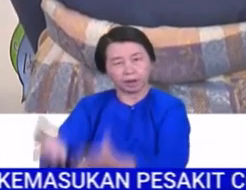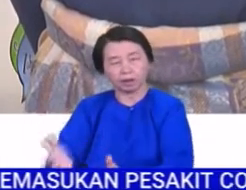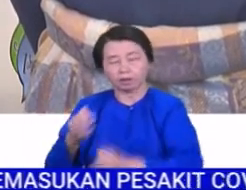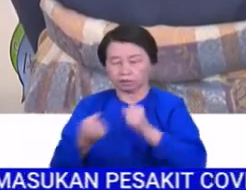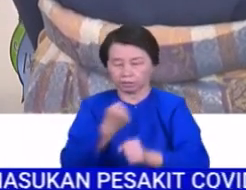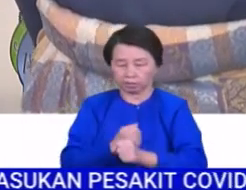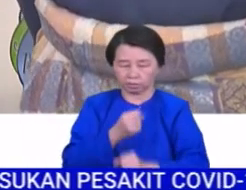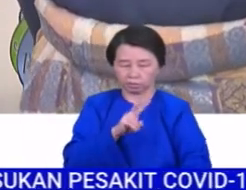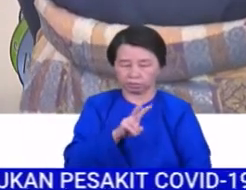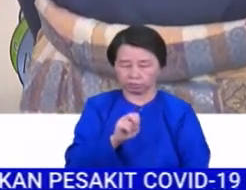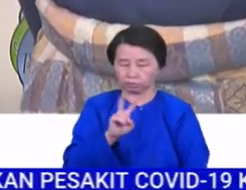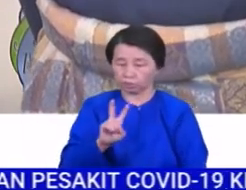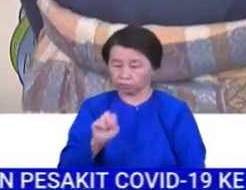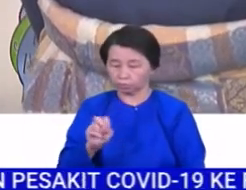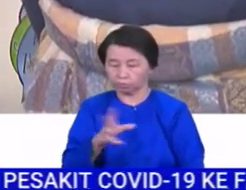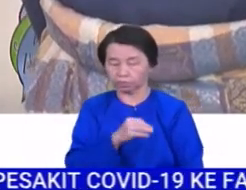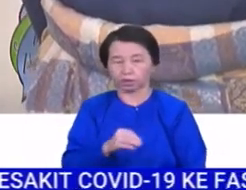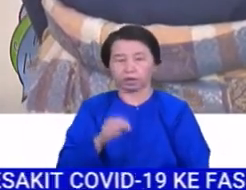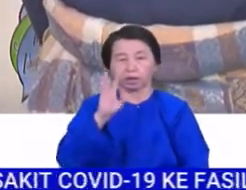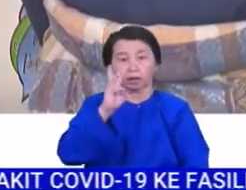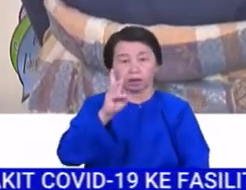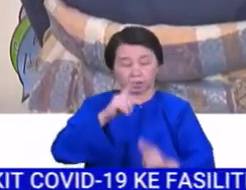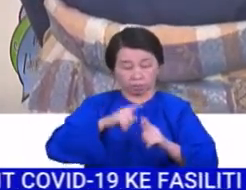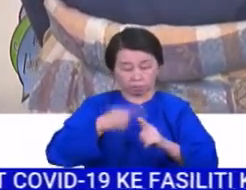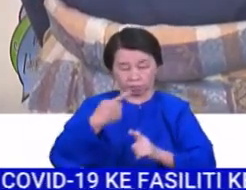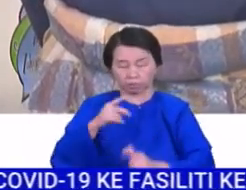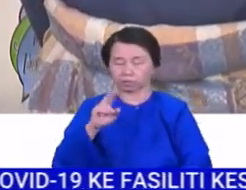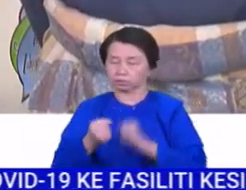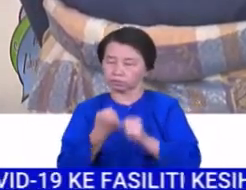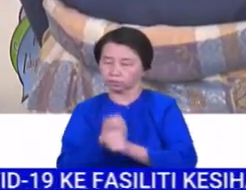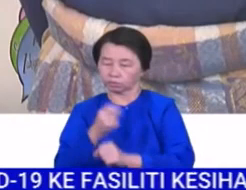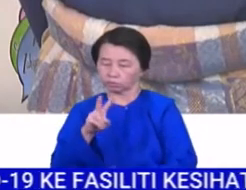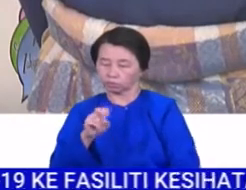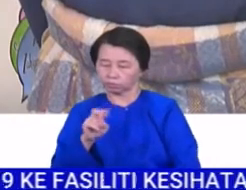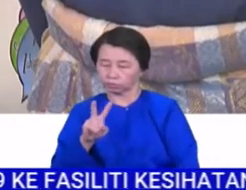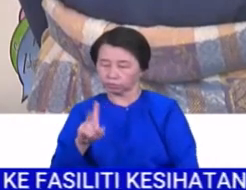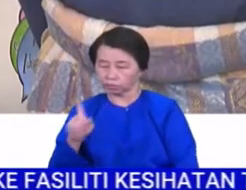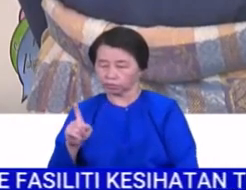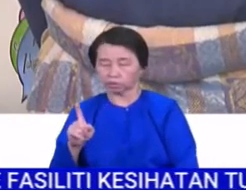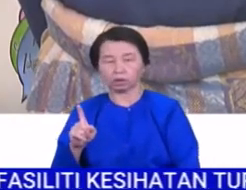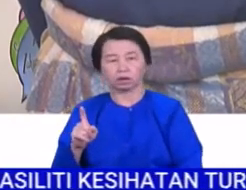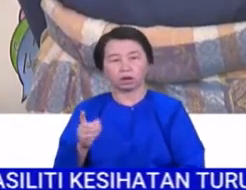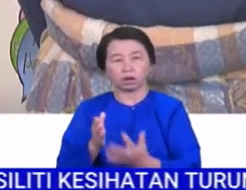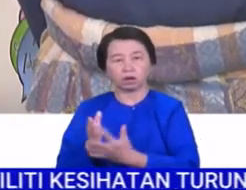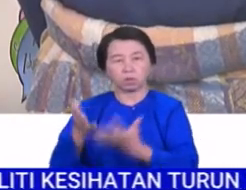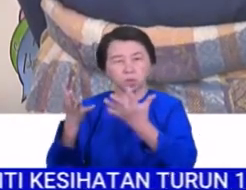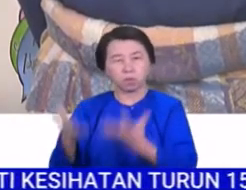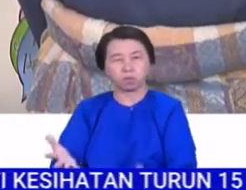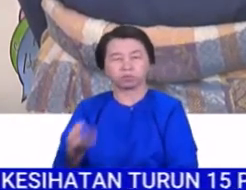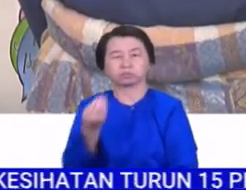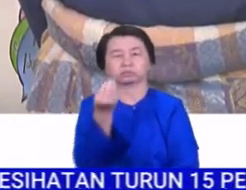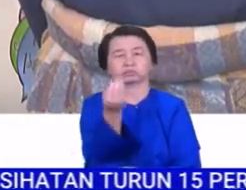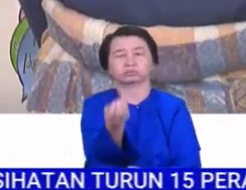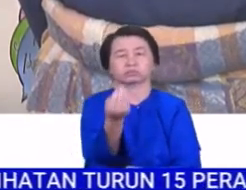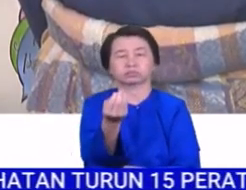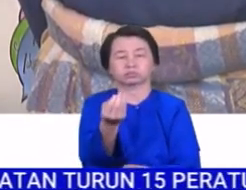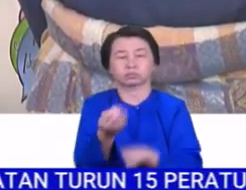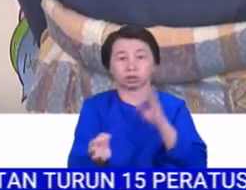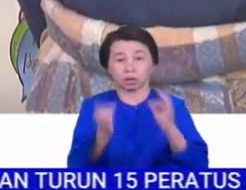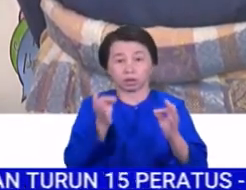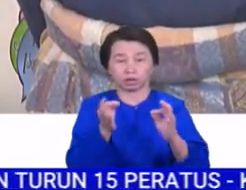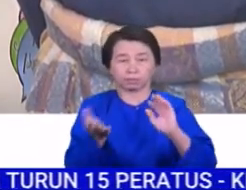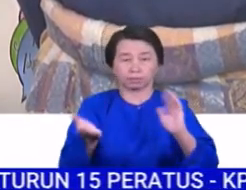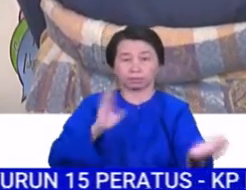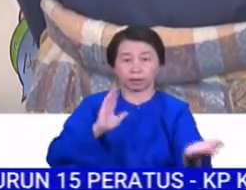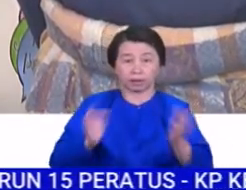2020 dan 6 bulan tahun 2021, excess mortality kita adalah amat rendah kalau kita